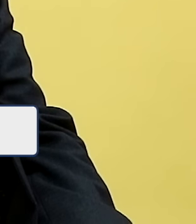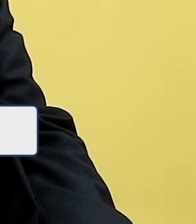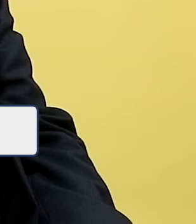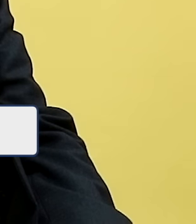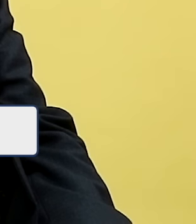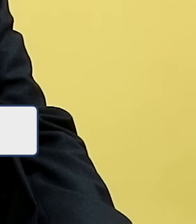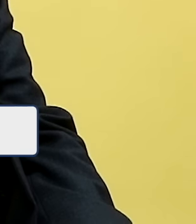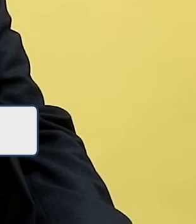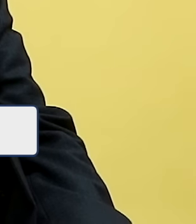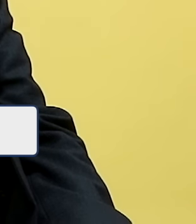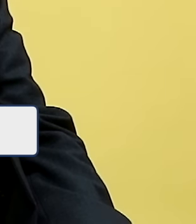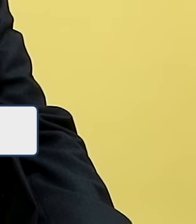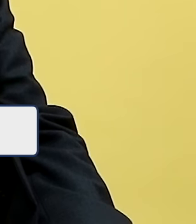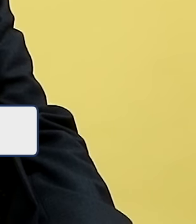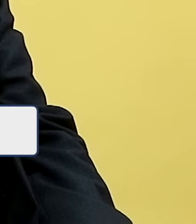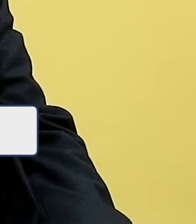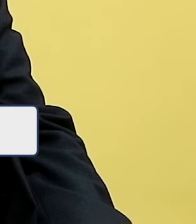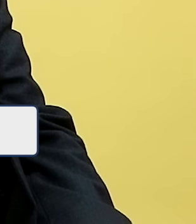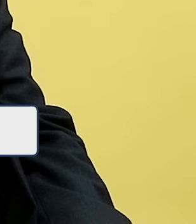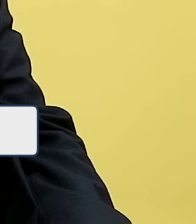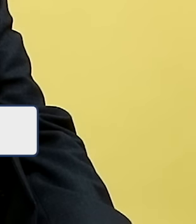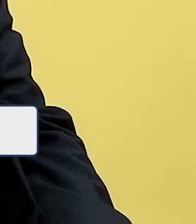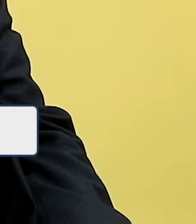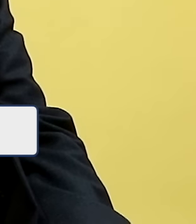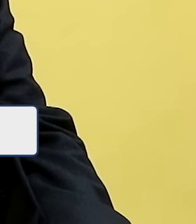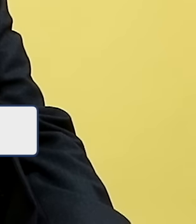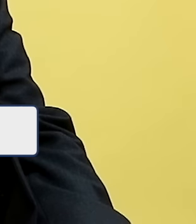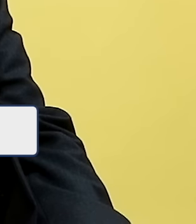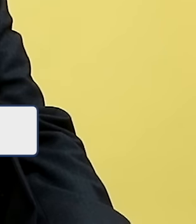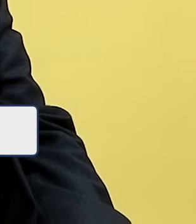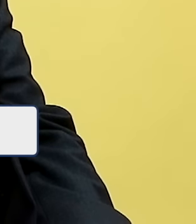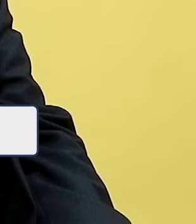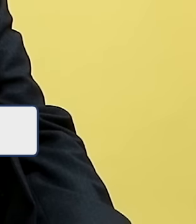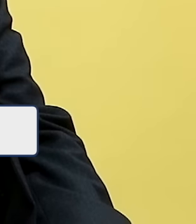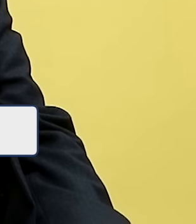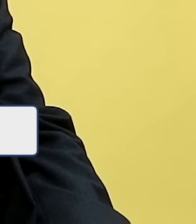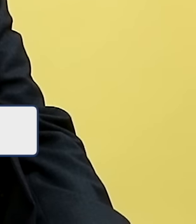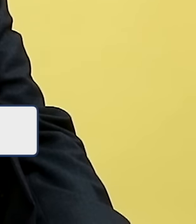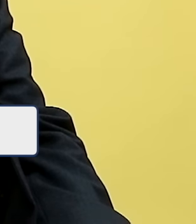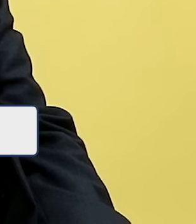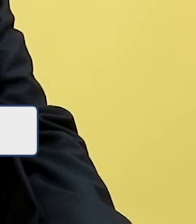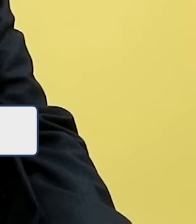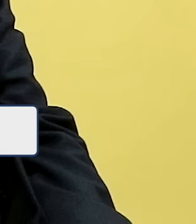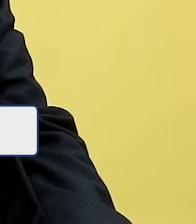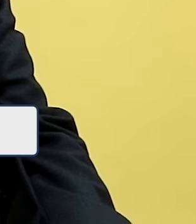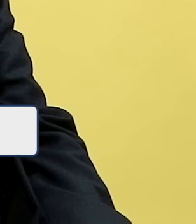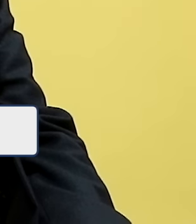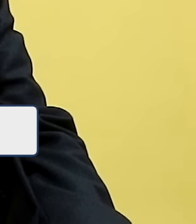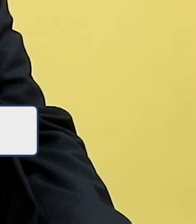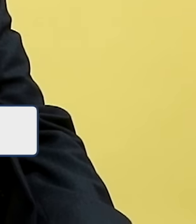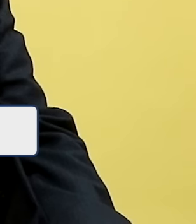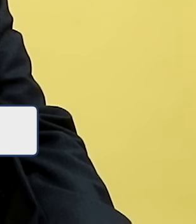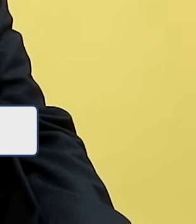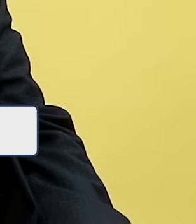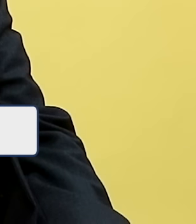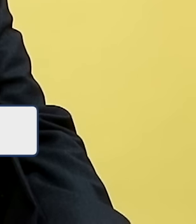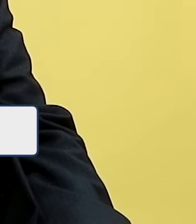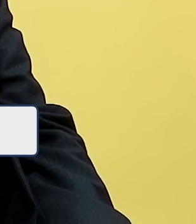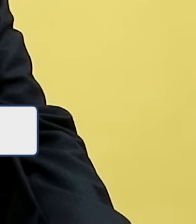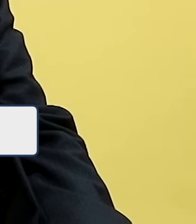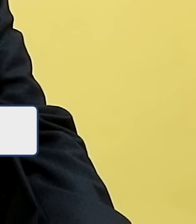시절에 교회가 그렇게 따뜻한 가정 같은 것이 되면 그것이 결국은 그 젊은이들을